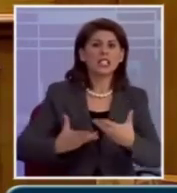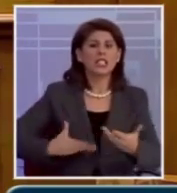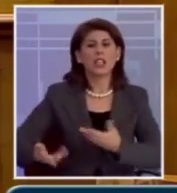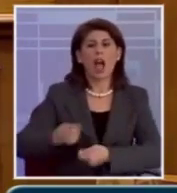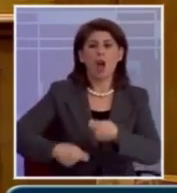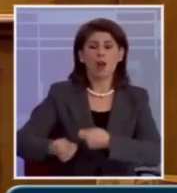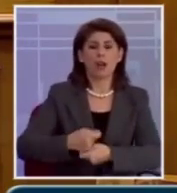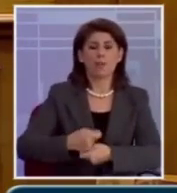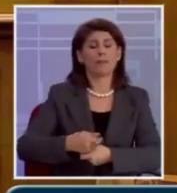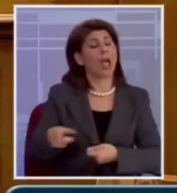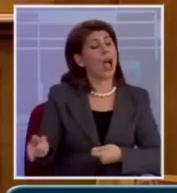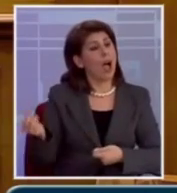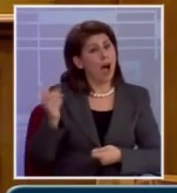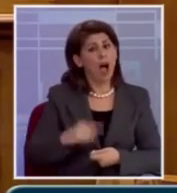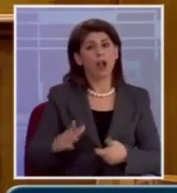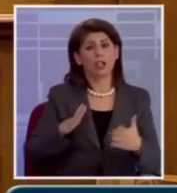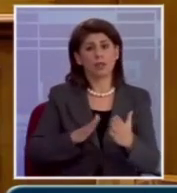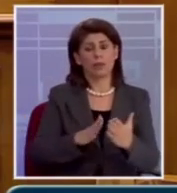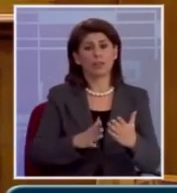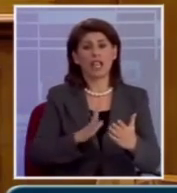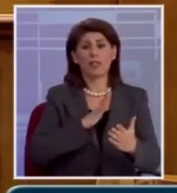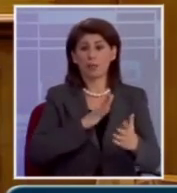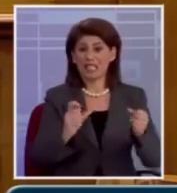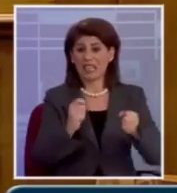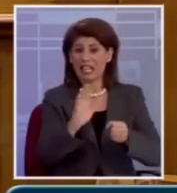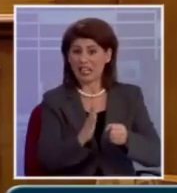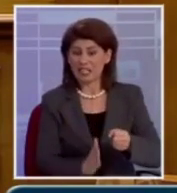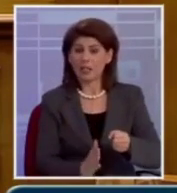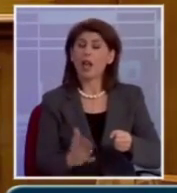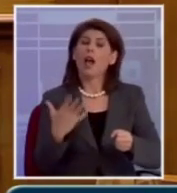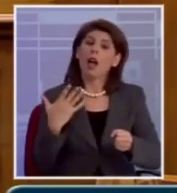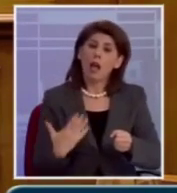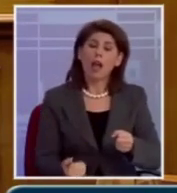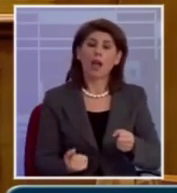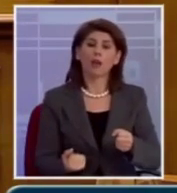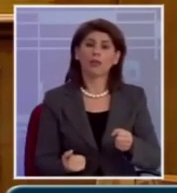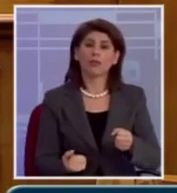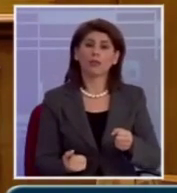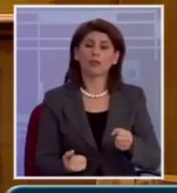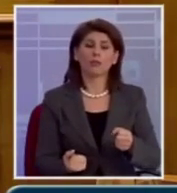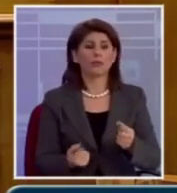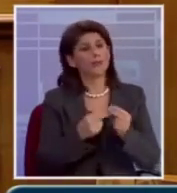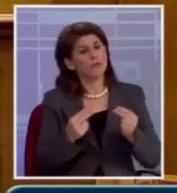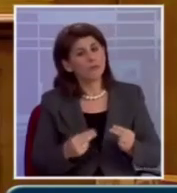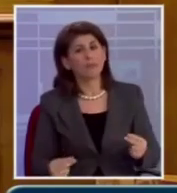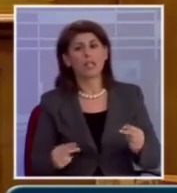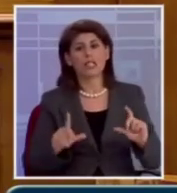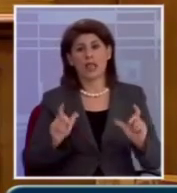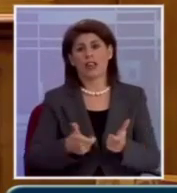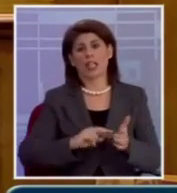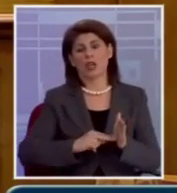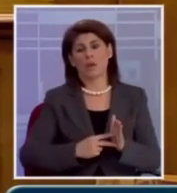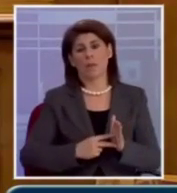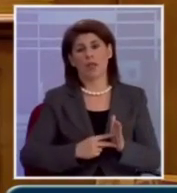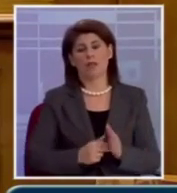εκτός από την αντιμετώπιση της ανθρωπιστικής κρίσης, έχουν και αντίκτυπο στην εθνική